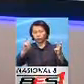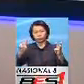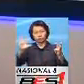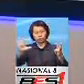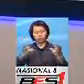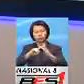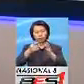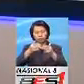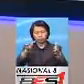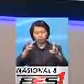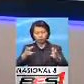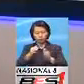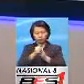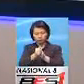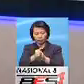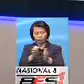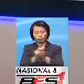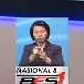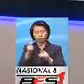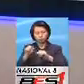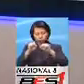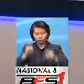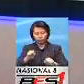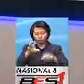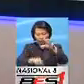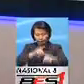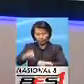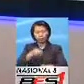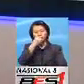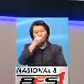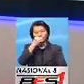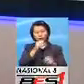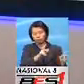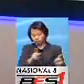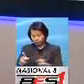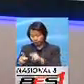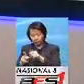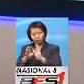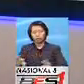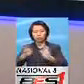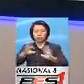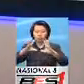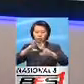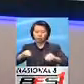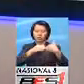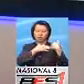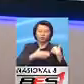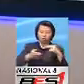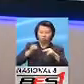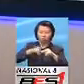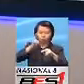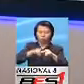2016-2025 dilancarkan sebagai panduan dan kawalan sistem pengambilan makanan. Pelan tindakan itu penting bagi menangani isu beban